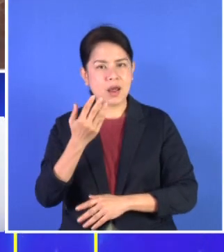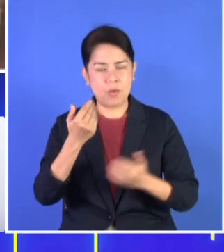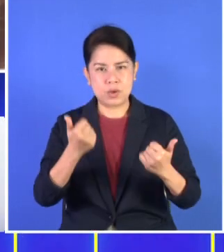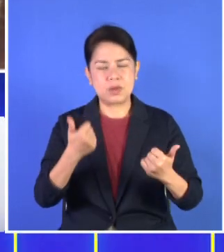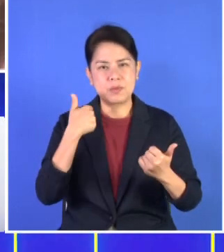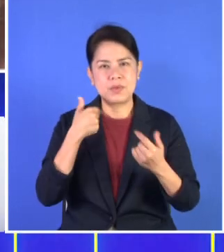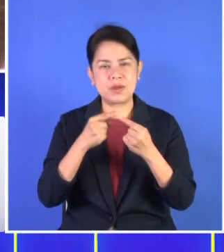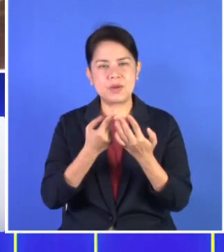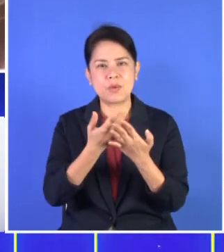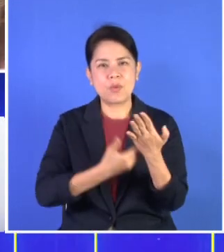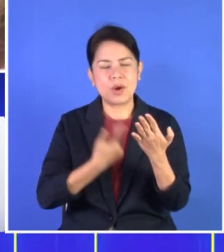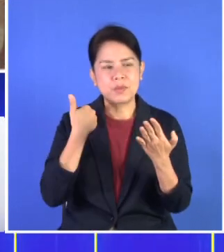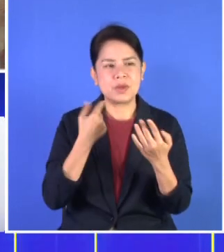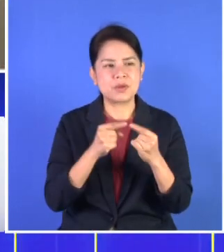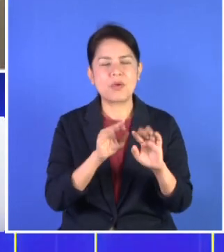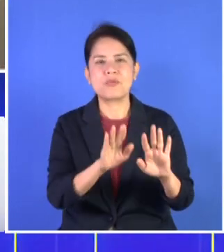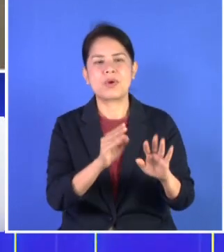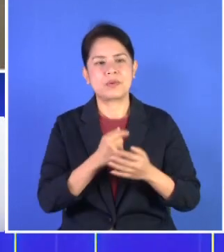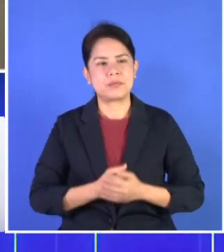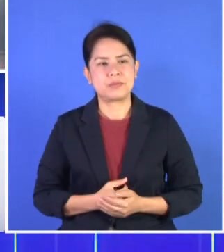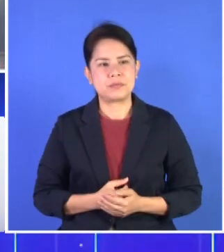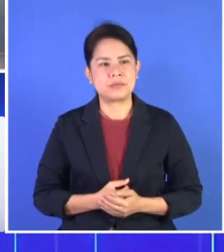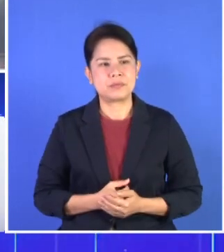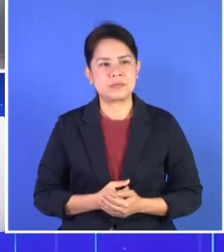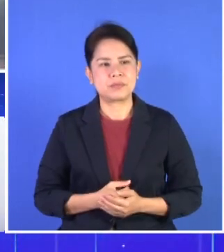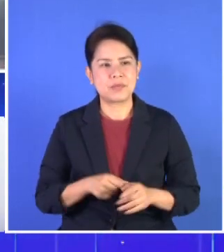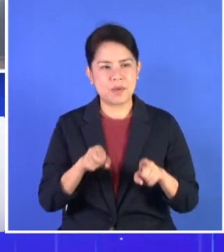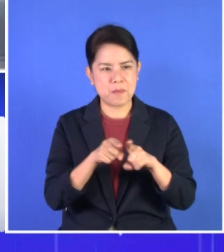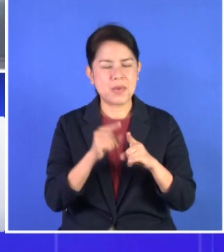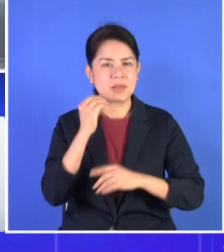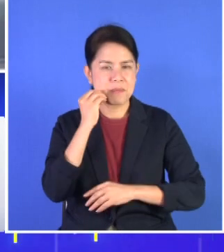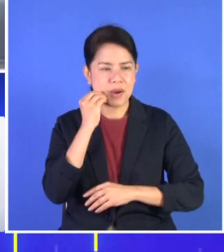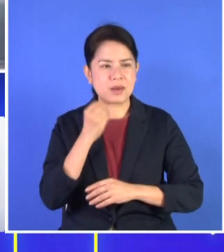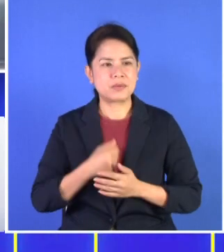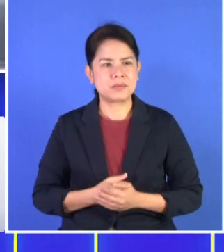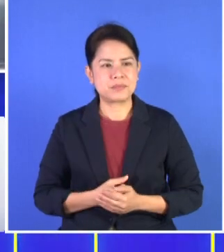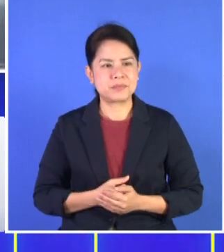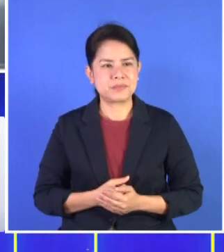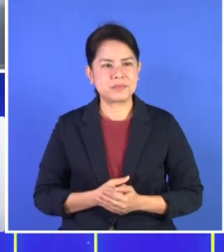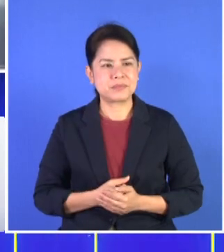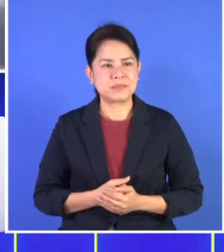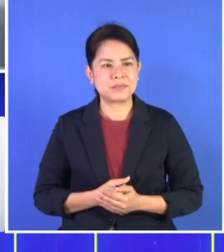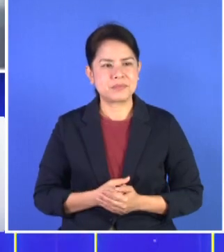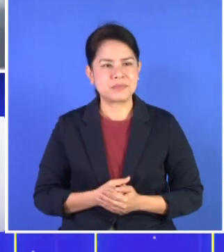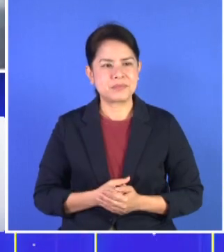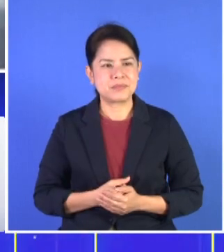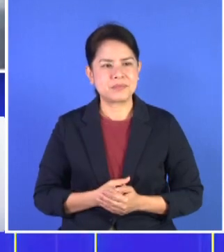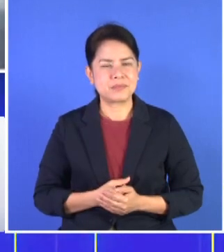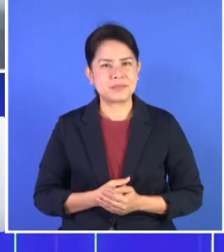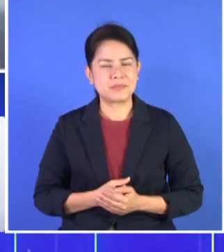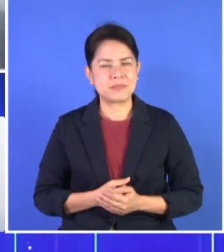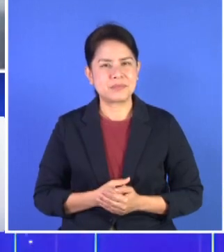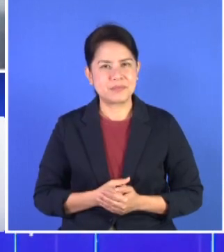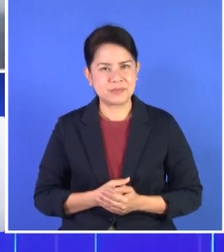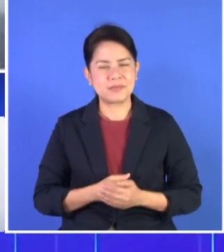ออกไหนดูบ้านดูดูหนยดูหน่อยนี่ลายเดียวกับที่บ้านเลยเหรอๆเดียบ้านชื่ออะไรชื่อตวนอ๋อตัวอองตวนนี่